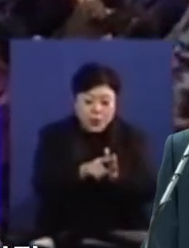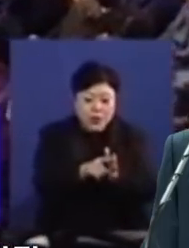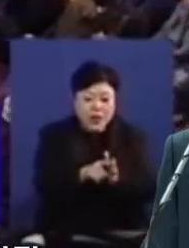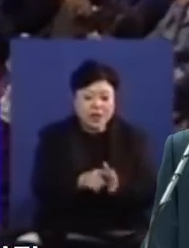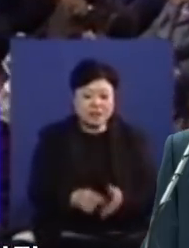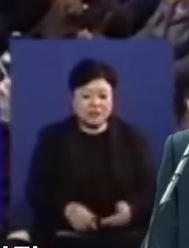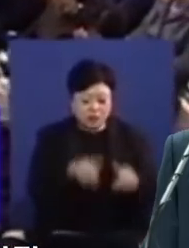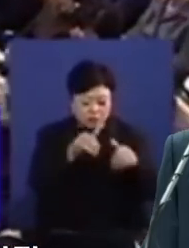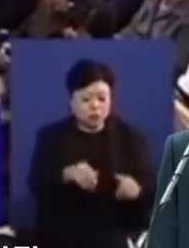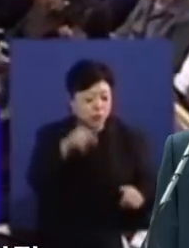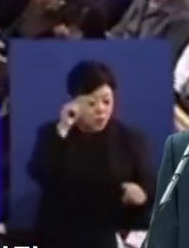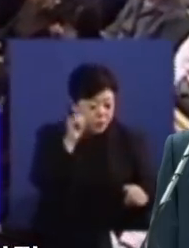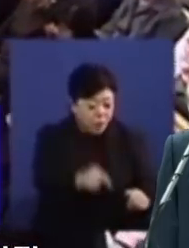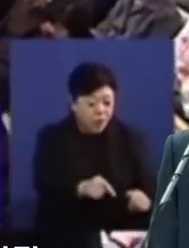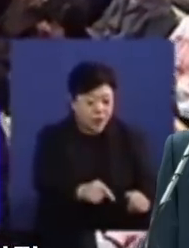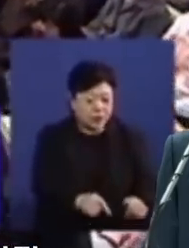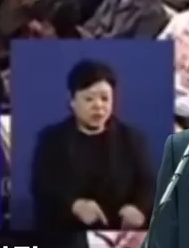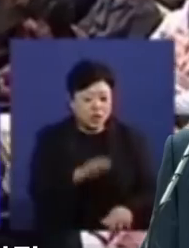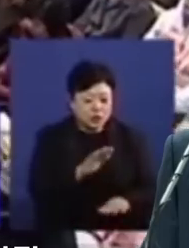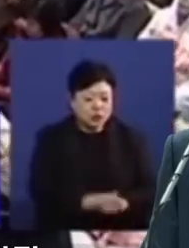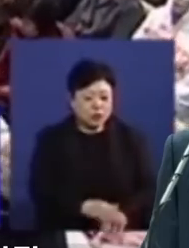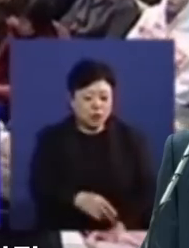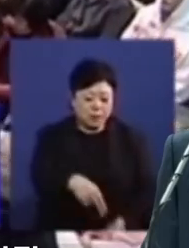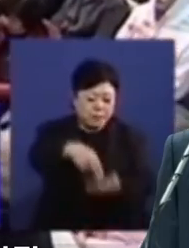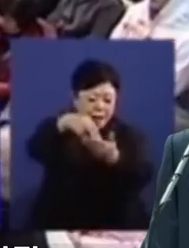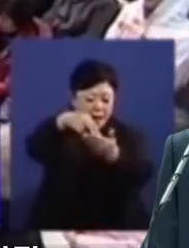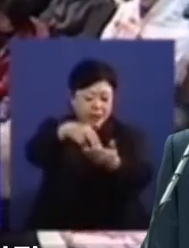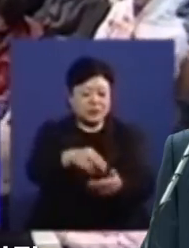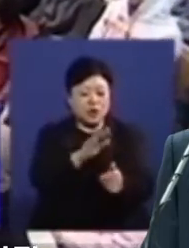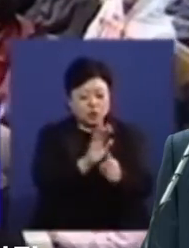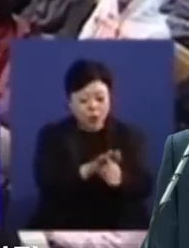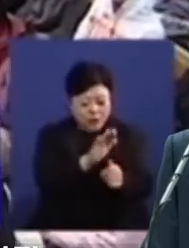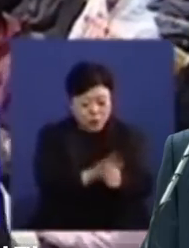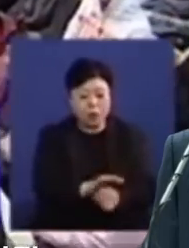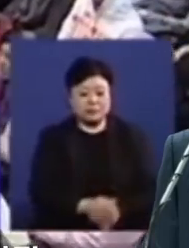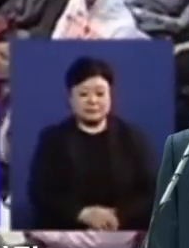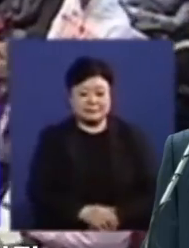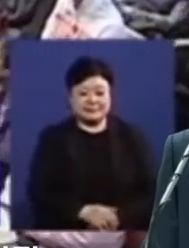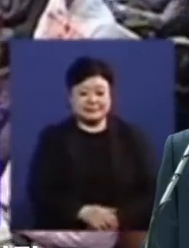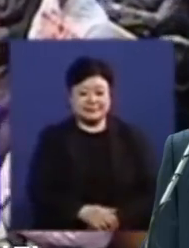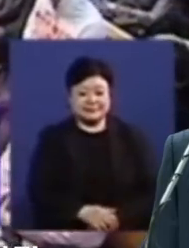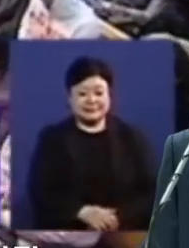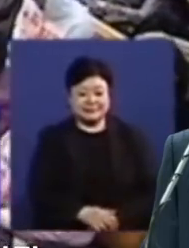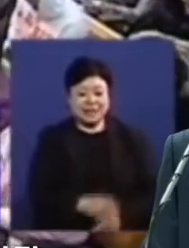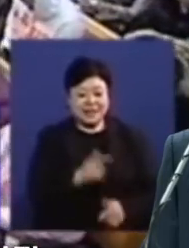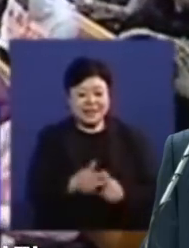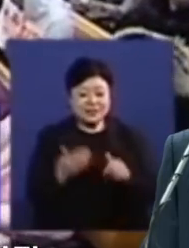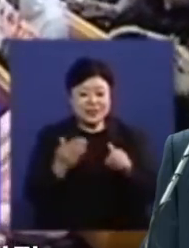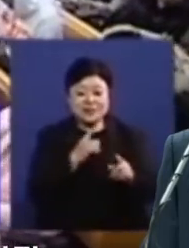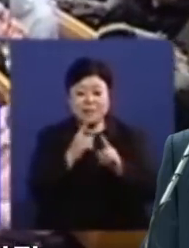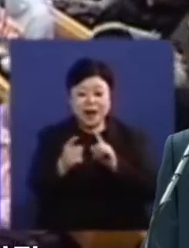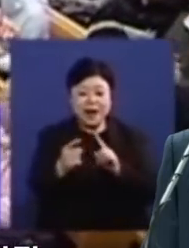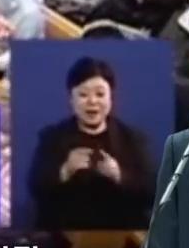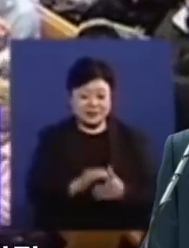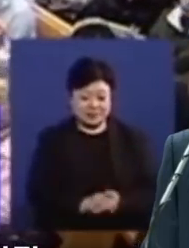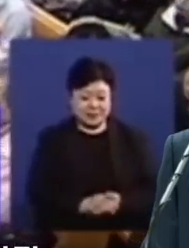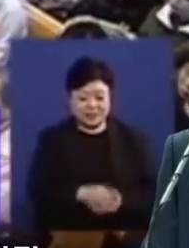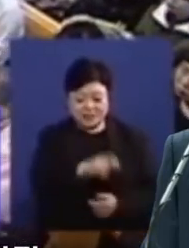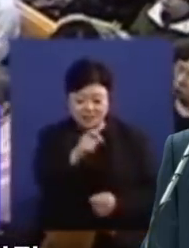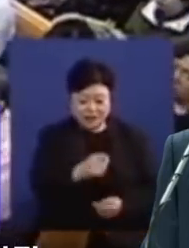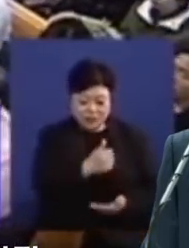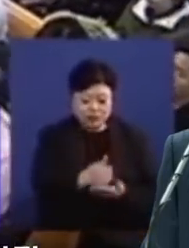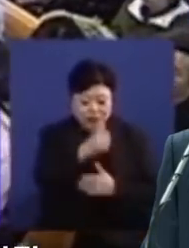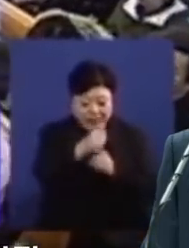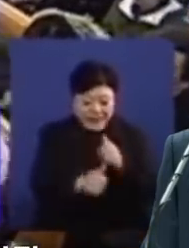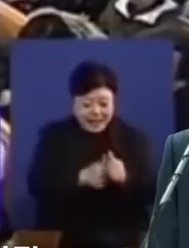사자들을 명하시리니 그들이 손으로 너를 받들어 발이 돌에 부딪히지 않게 하리로다 하였느니라. 예수께서 이르시되 또 기록하였을 때 주